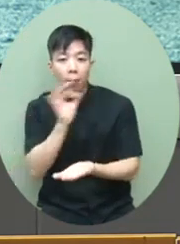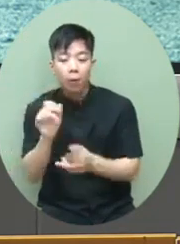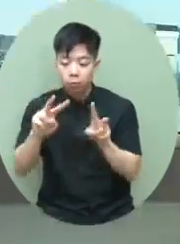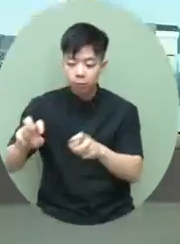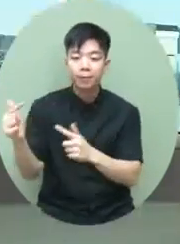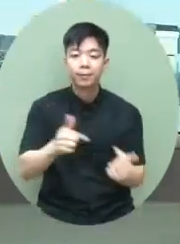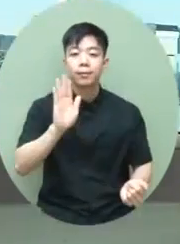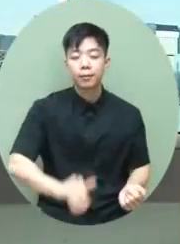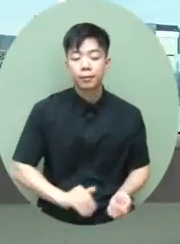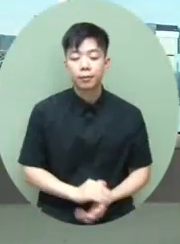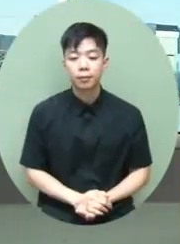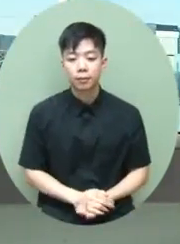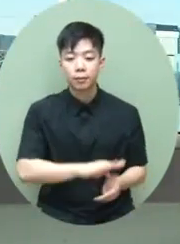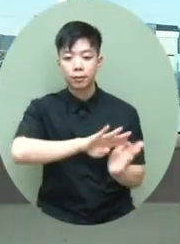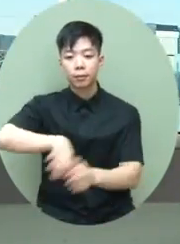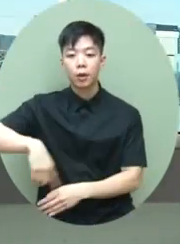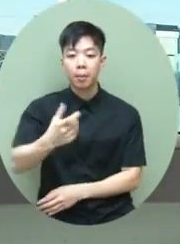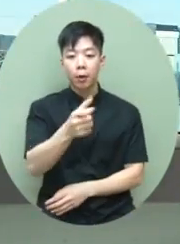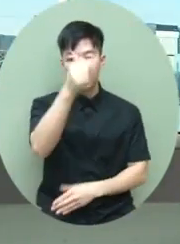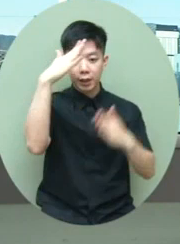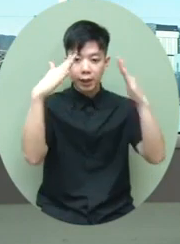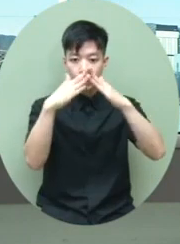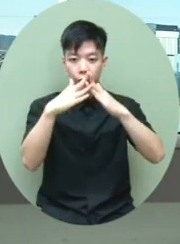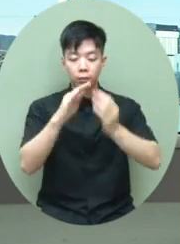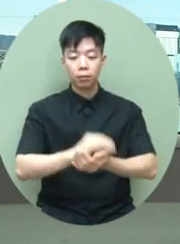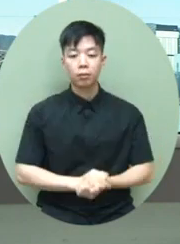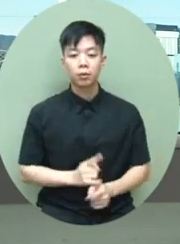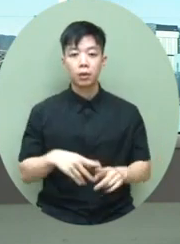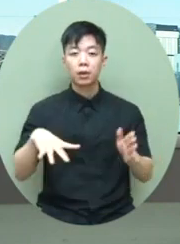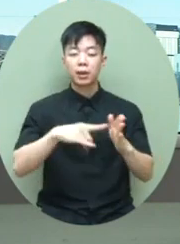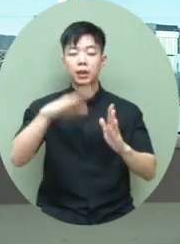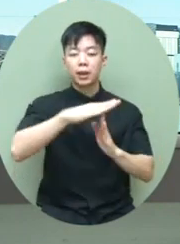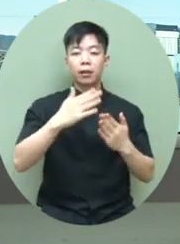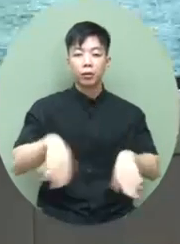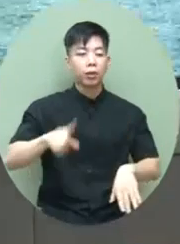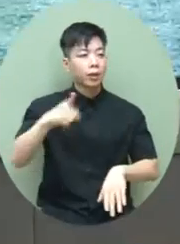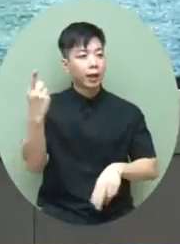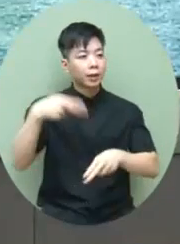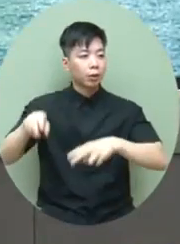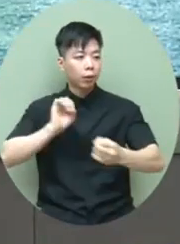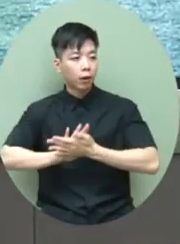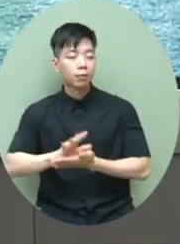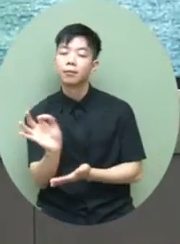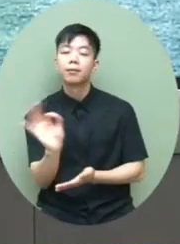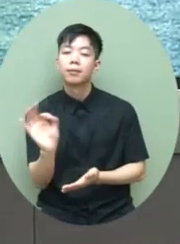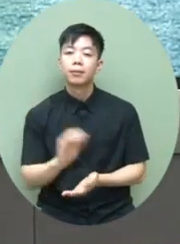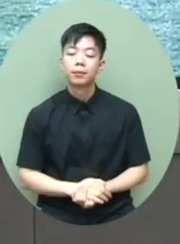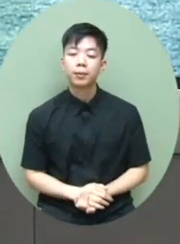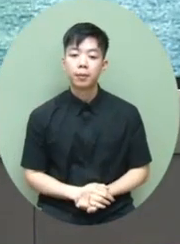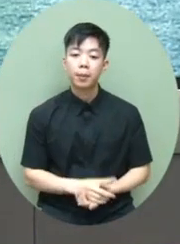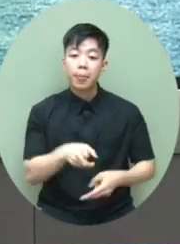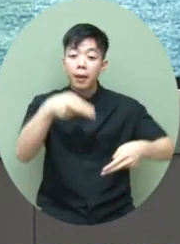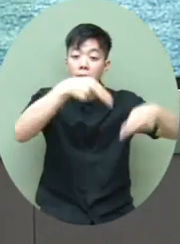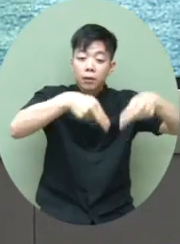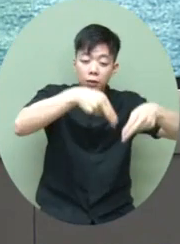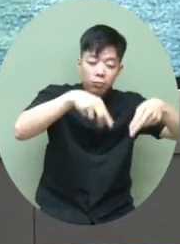博愛醫院咧就冇因為呢個調動咧而有其他手術咧受到影響嘅，咁但係至於個手術詳情咧